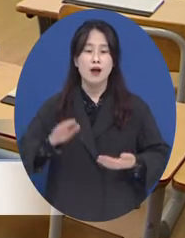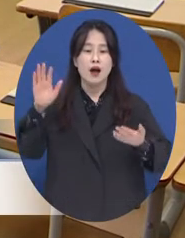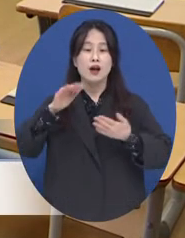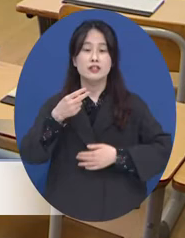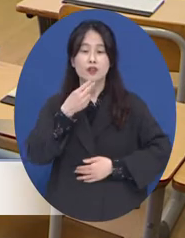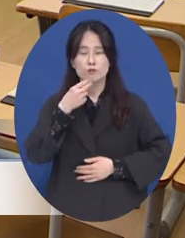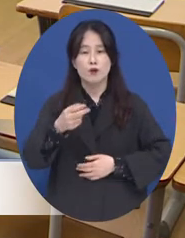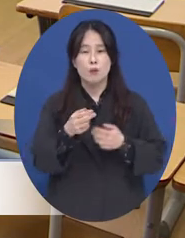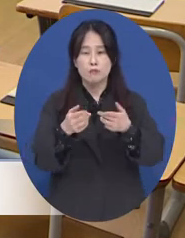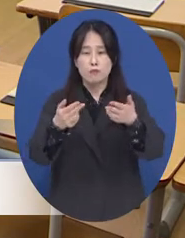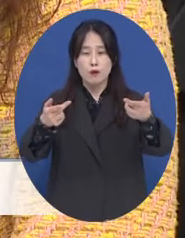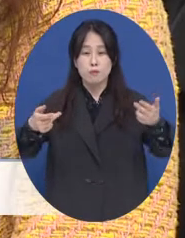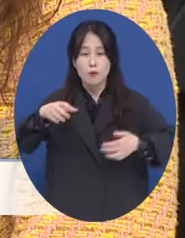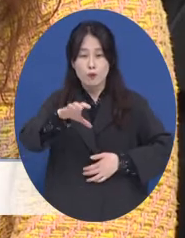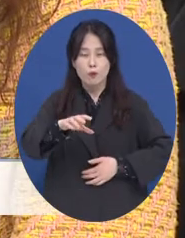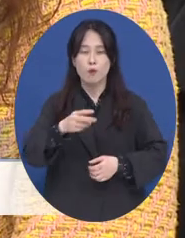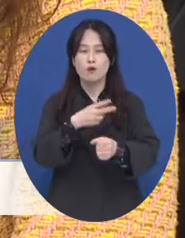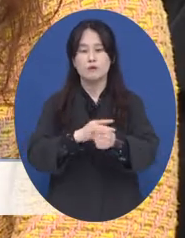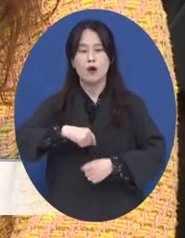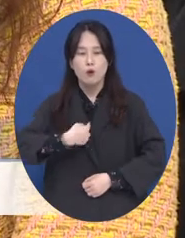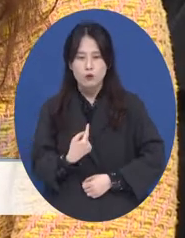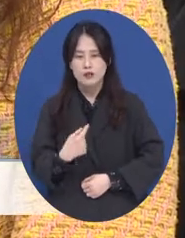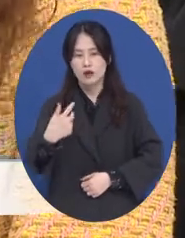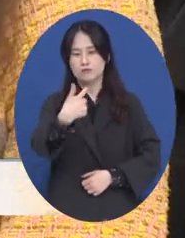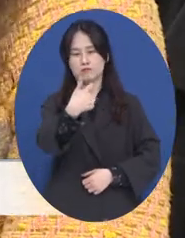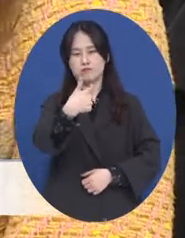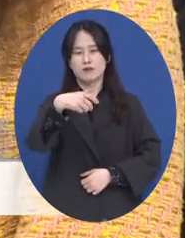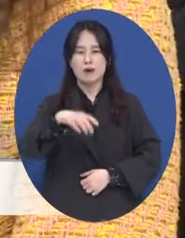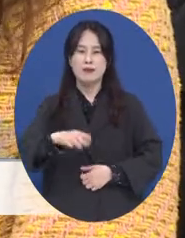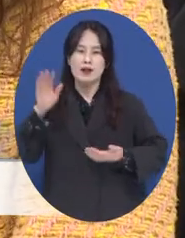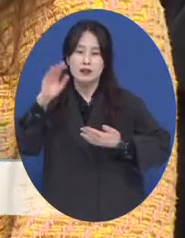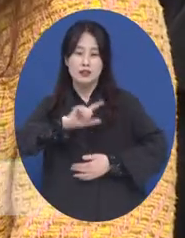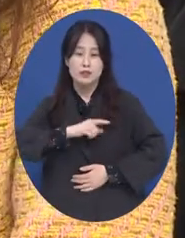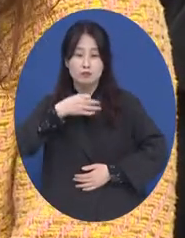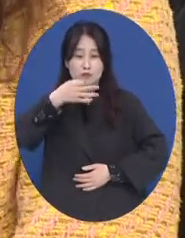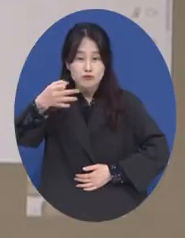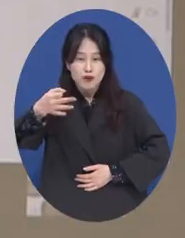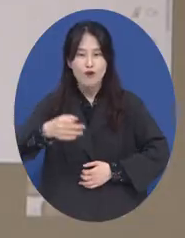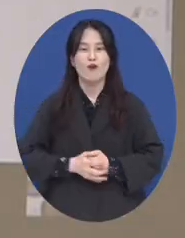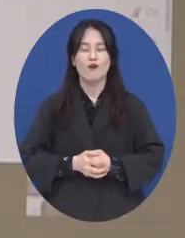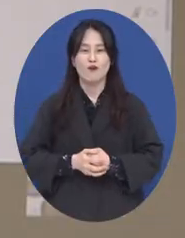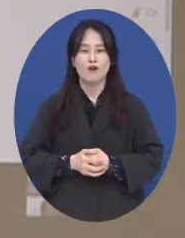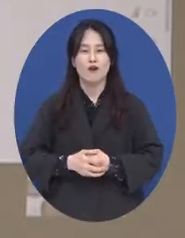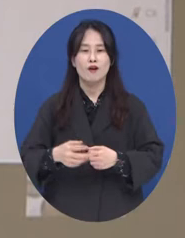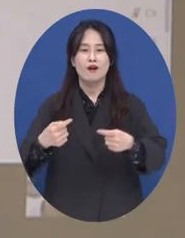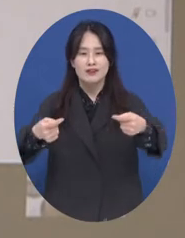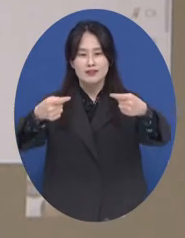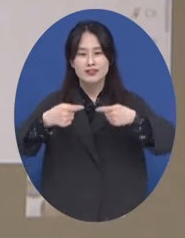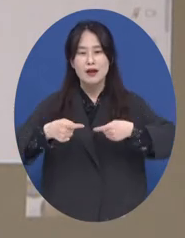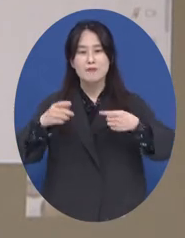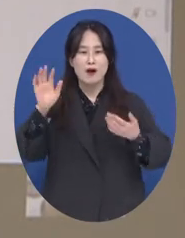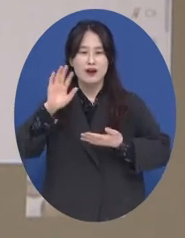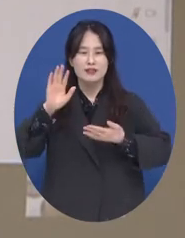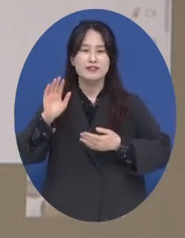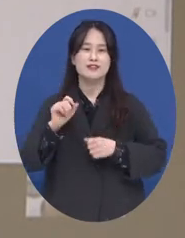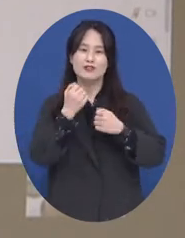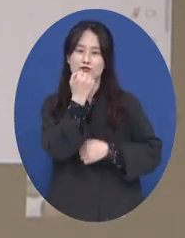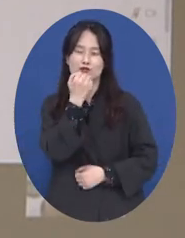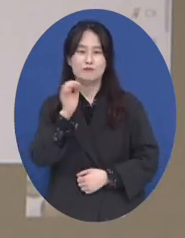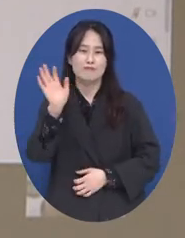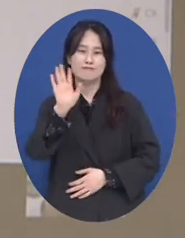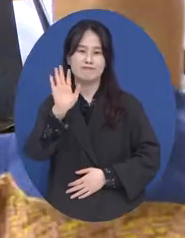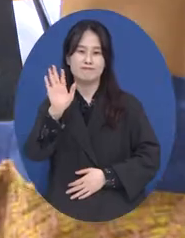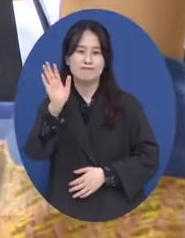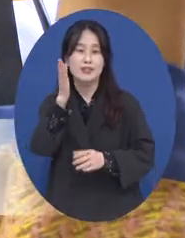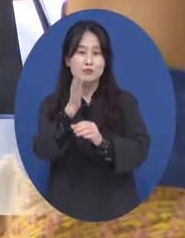아이들이 없는 텅빈 교실. 선생님 홀로 모니터 앞에서 학생들의 이름을 부르자 원격 수업에 참여한 아이들이 웃으며 손을